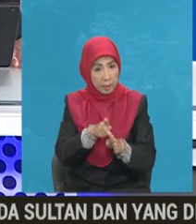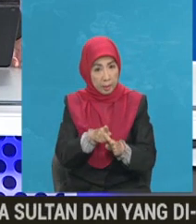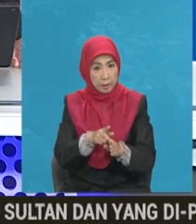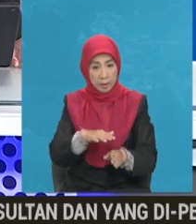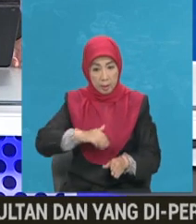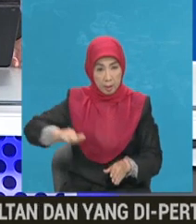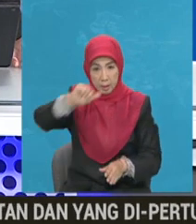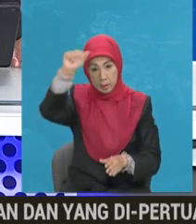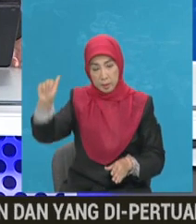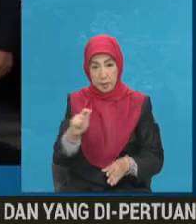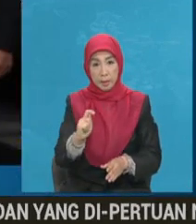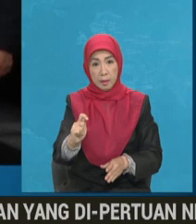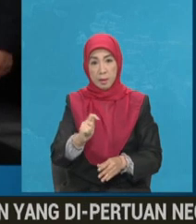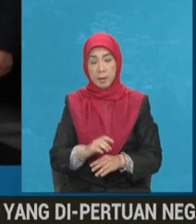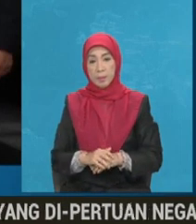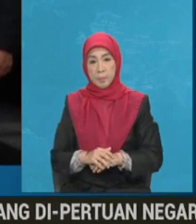Tenggara